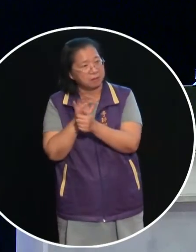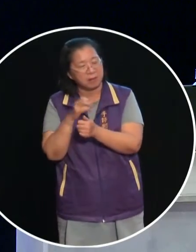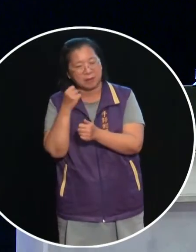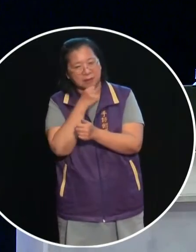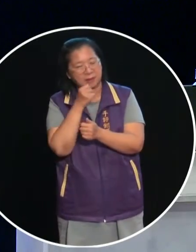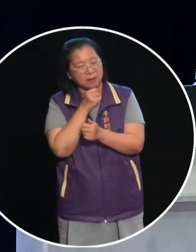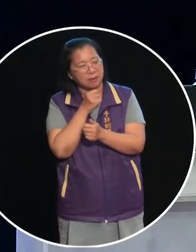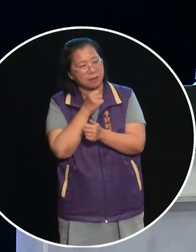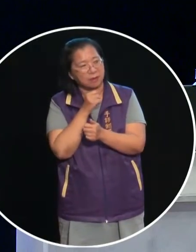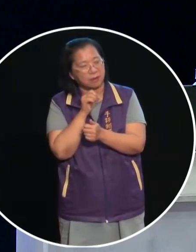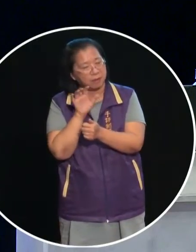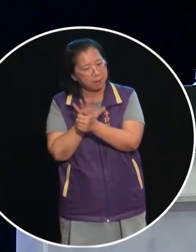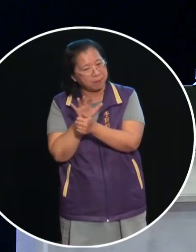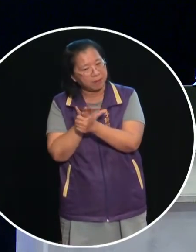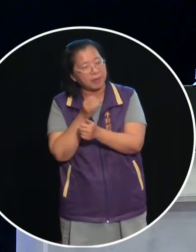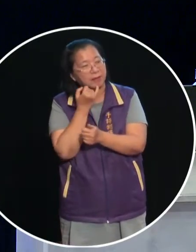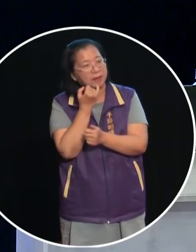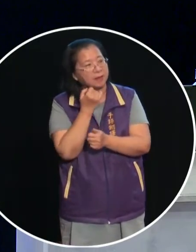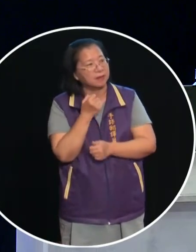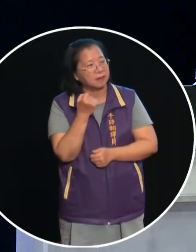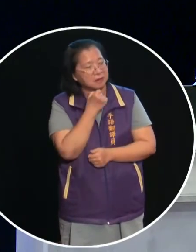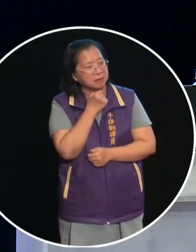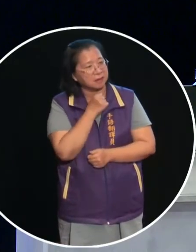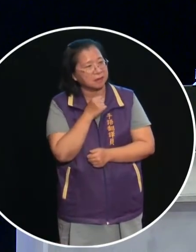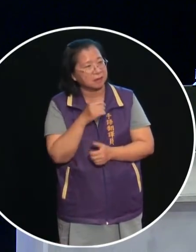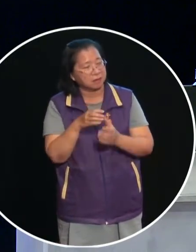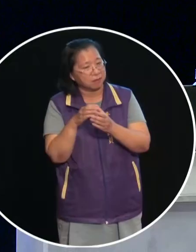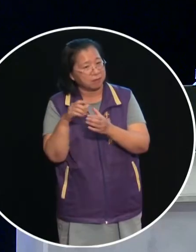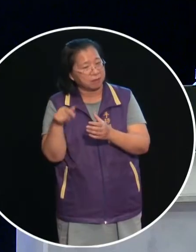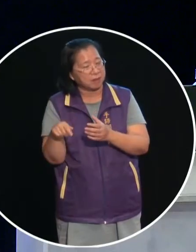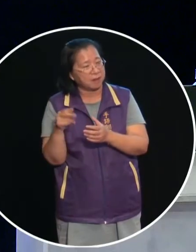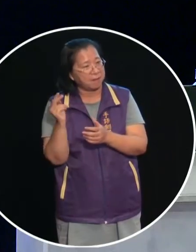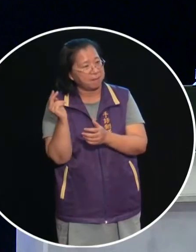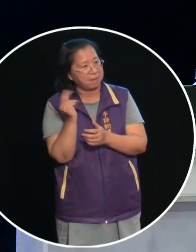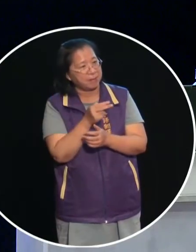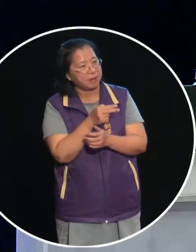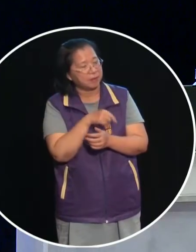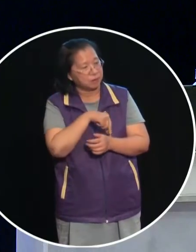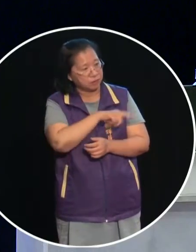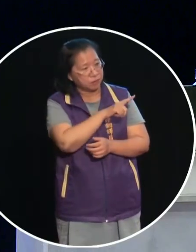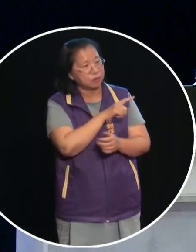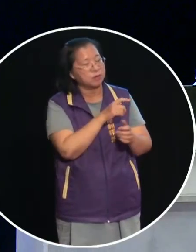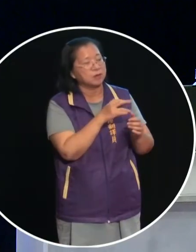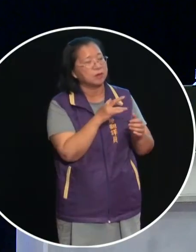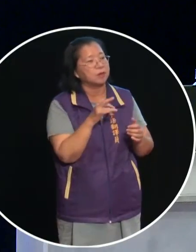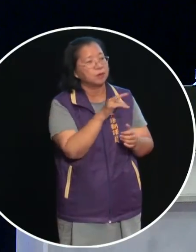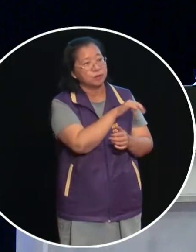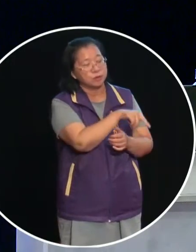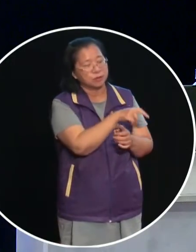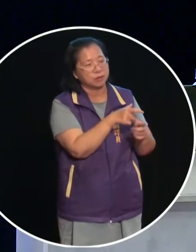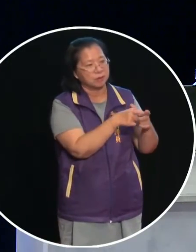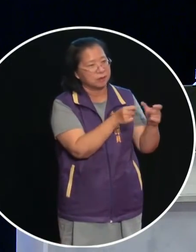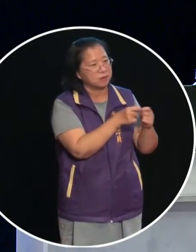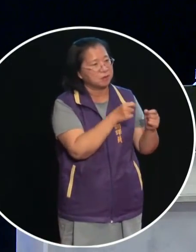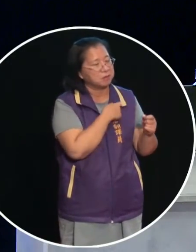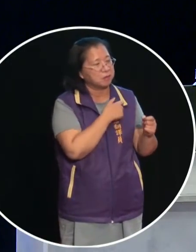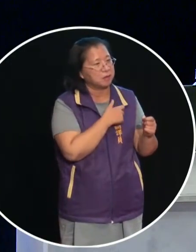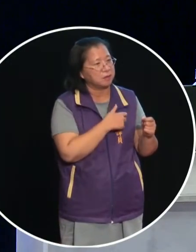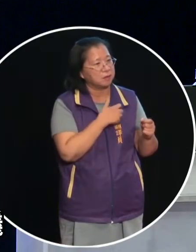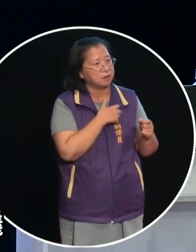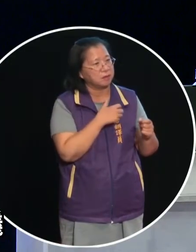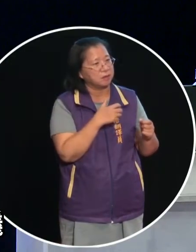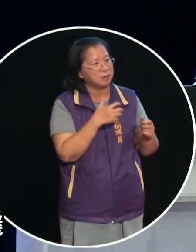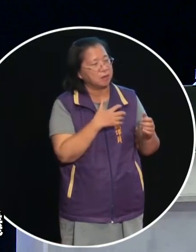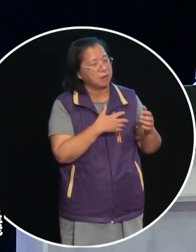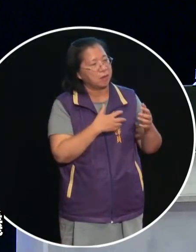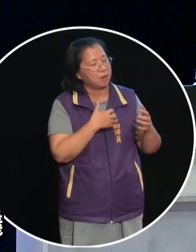话，不过还是台湾派人到日本来，一些政府高官、天理也好，都来日本，